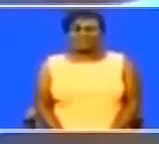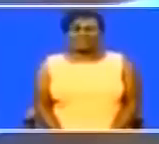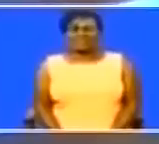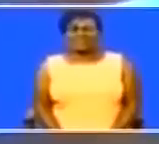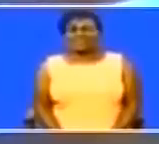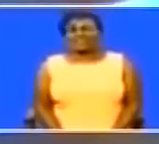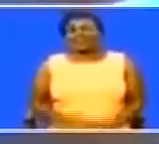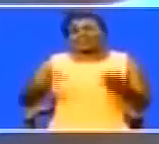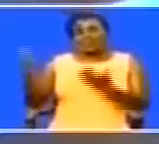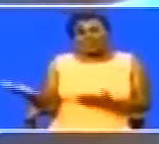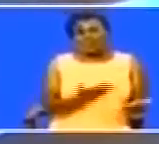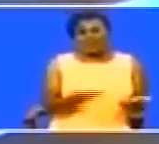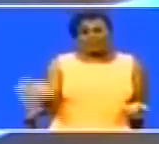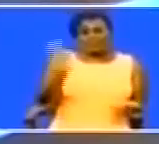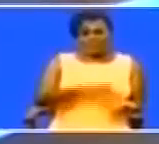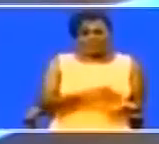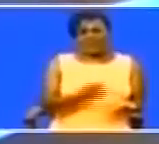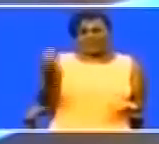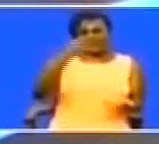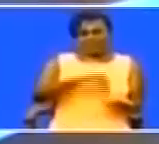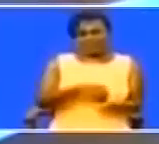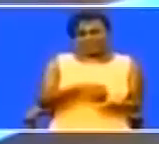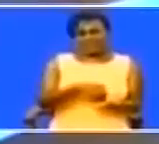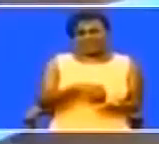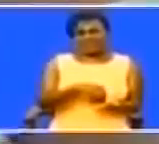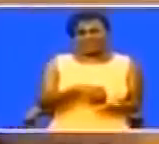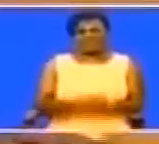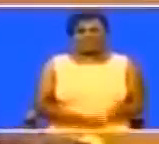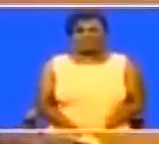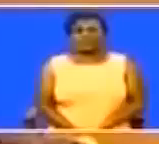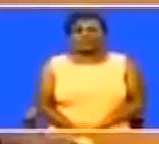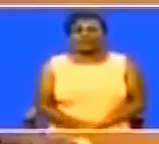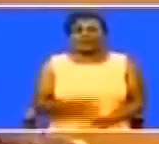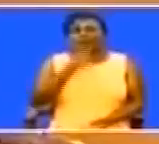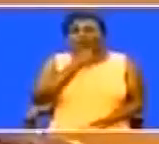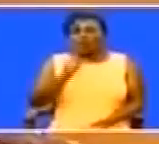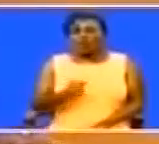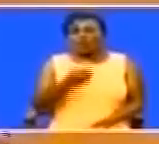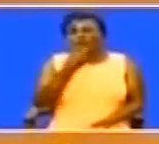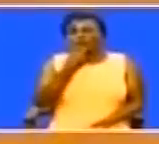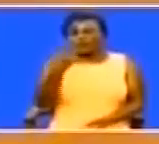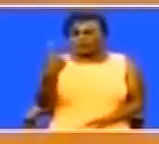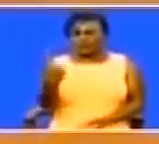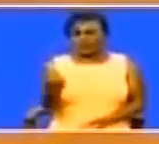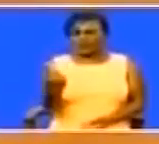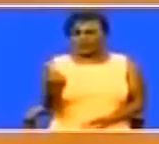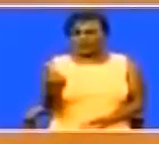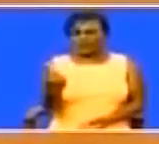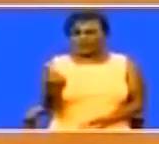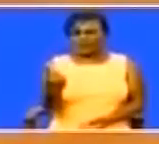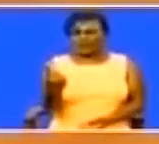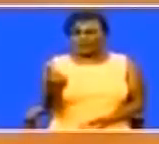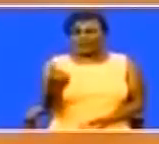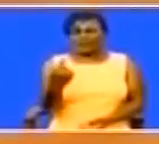Na marhaba, karibu tena katika taarifa za KTN leo. Mzee Mwangi wa Ijigo ana nywele ndefu